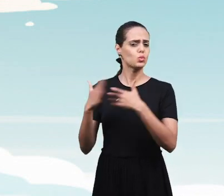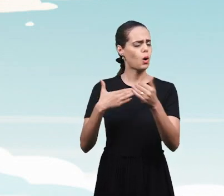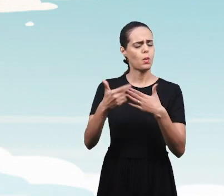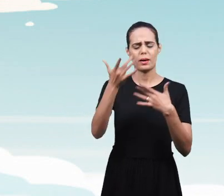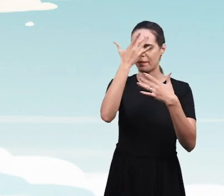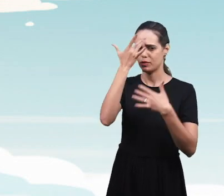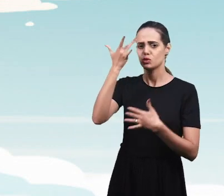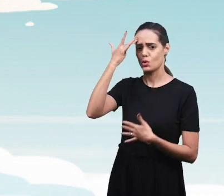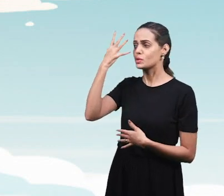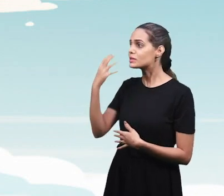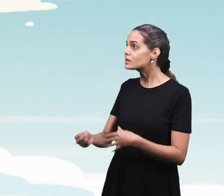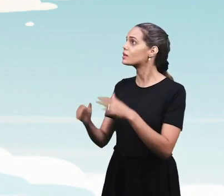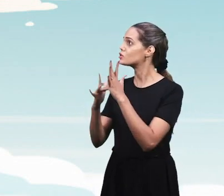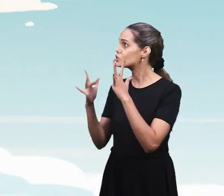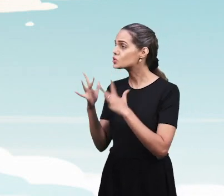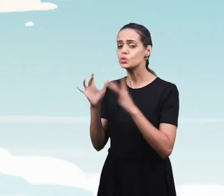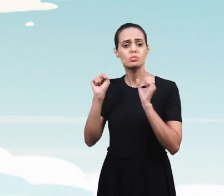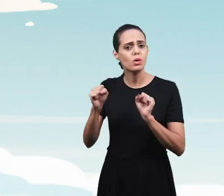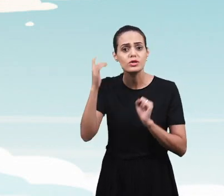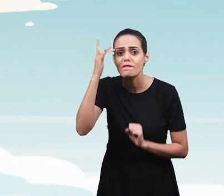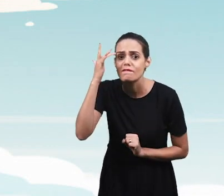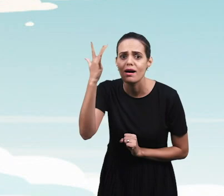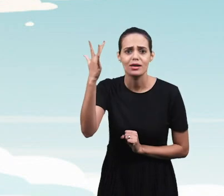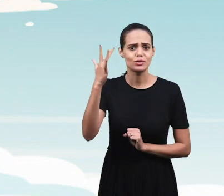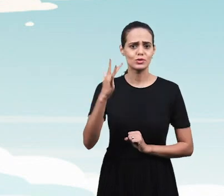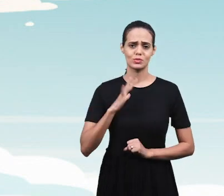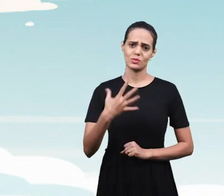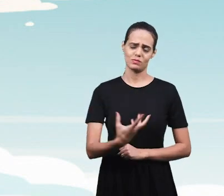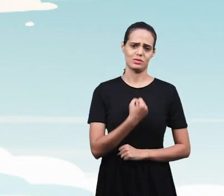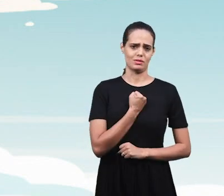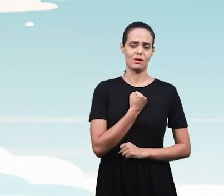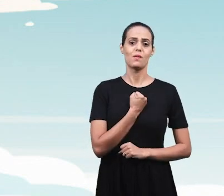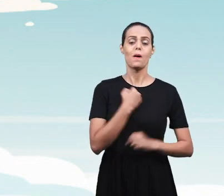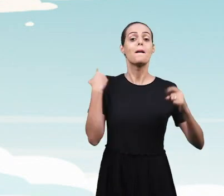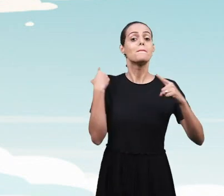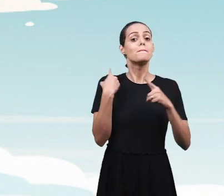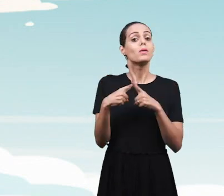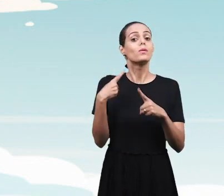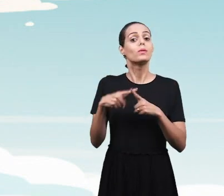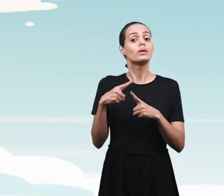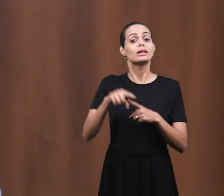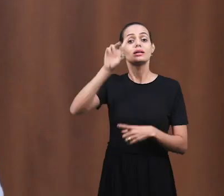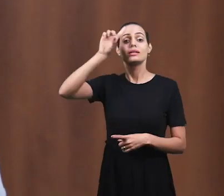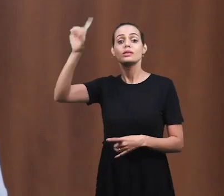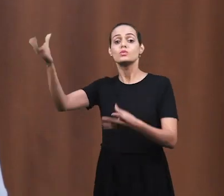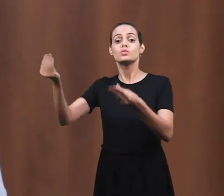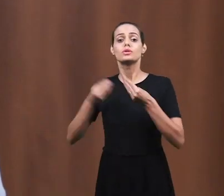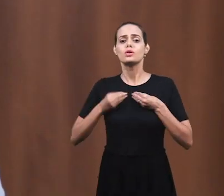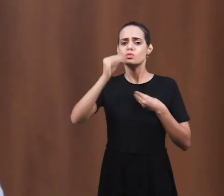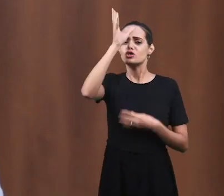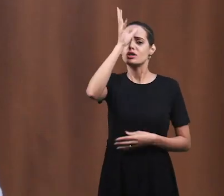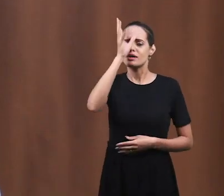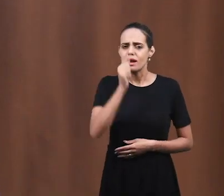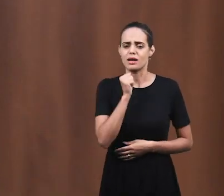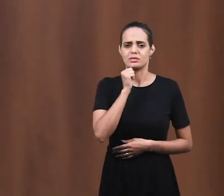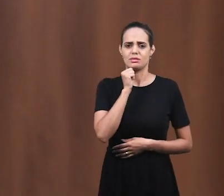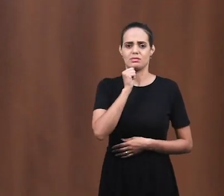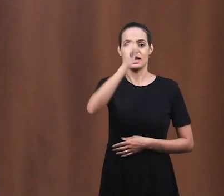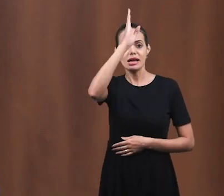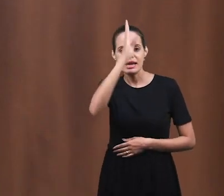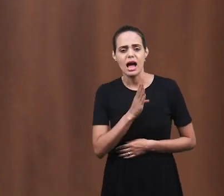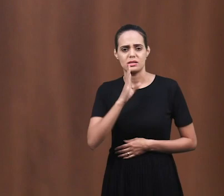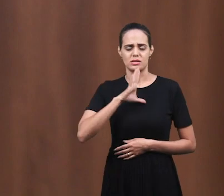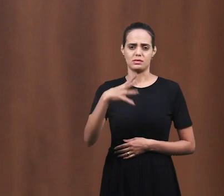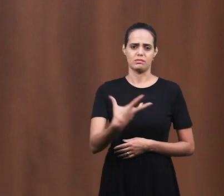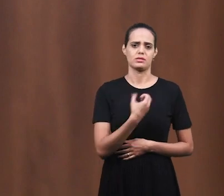personne peut accepter Jésus comme son sauveur. Et vous savez pourquoi? Parce que Dieu, il nous a donné gratuitement ce salut. Dieu nous a